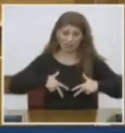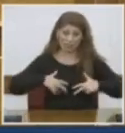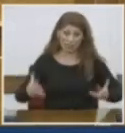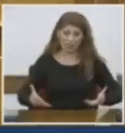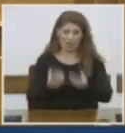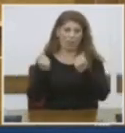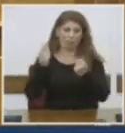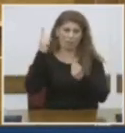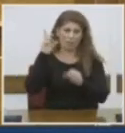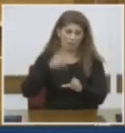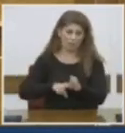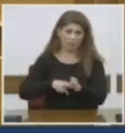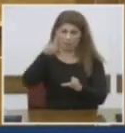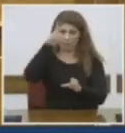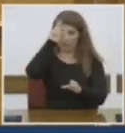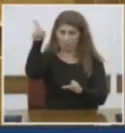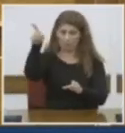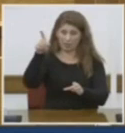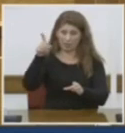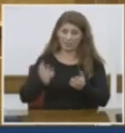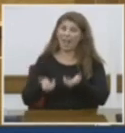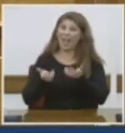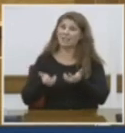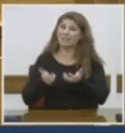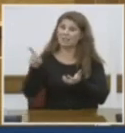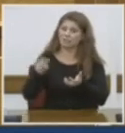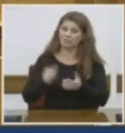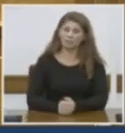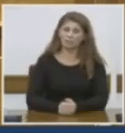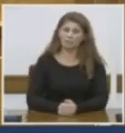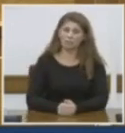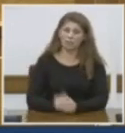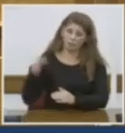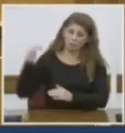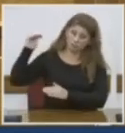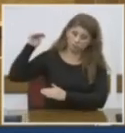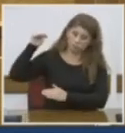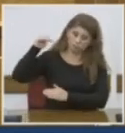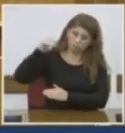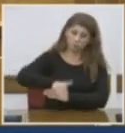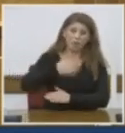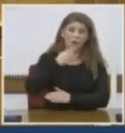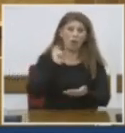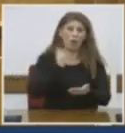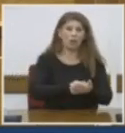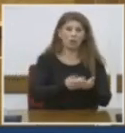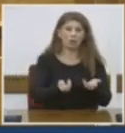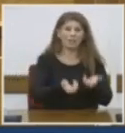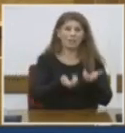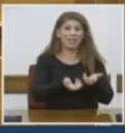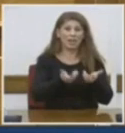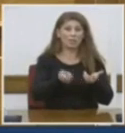μιας εταιρείας γερμανικής φυσικού αερίου, η οποία κατέρεε διότι αγόραζε τιμές φυσικού αερίου σε εξωφρενικά